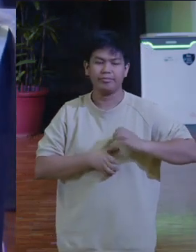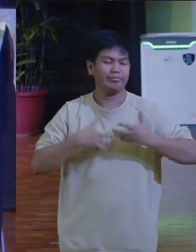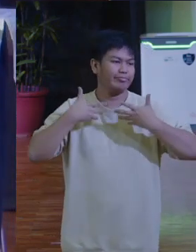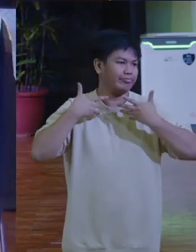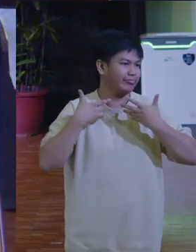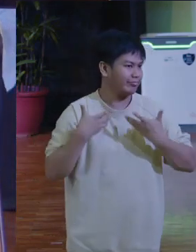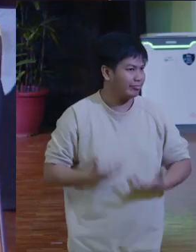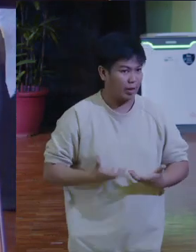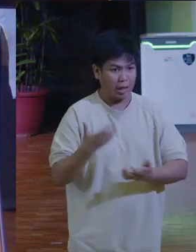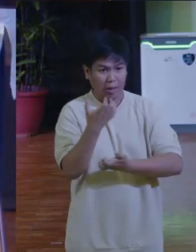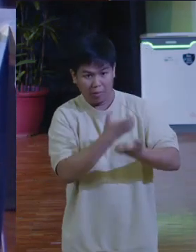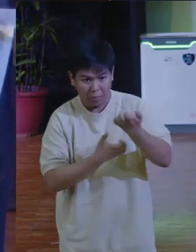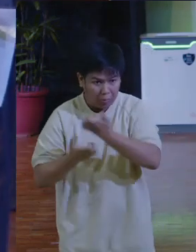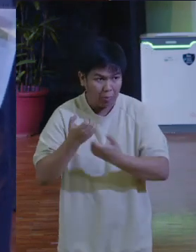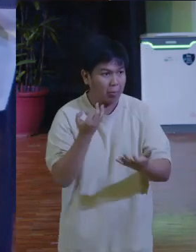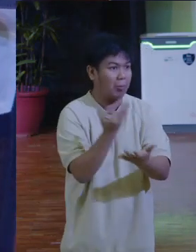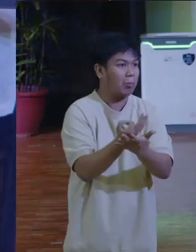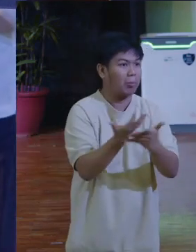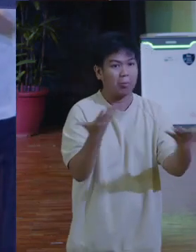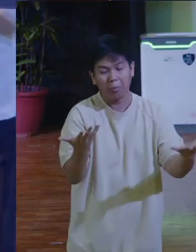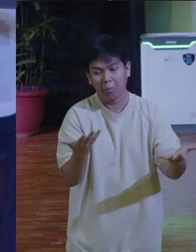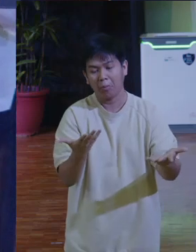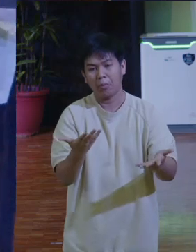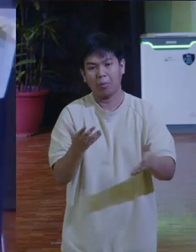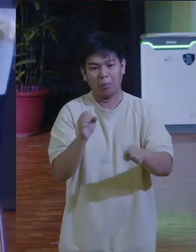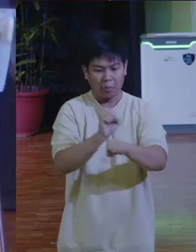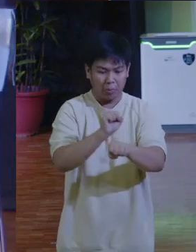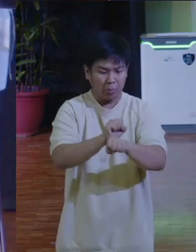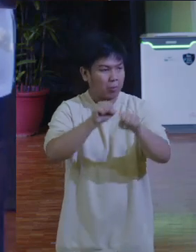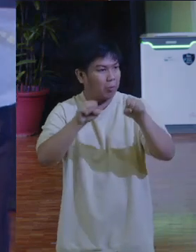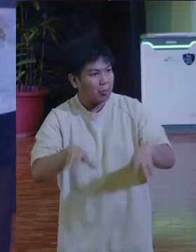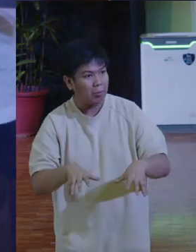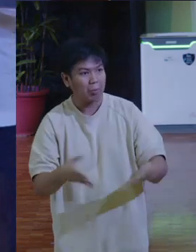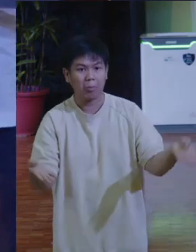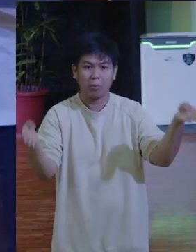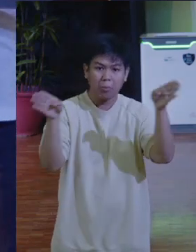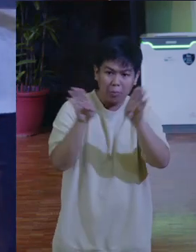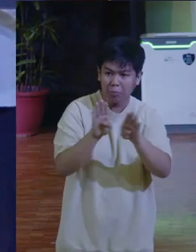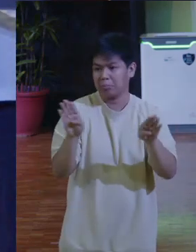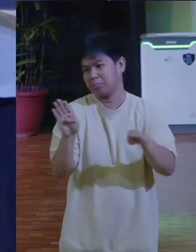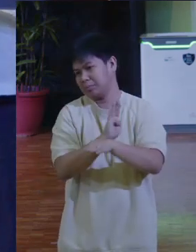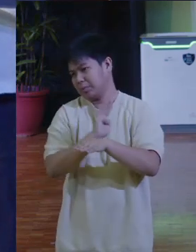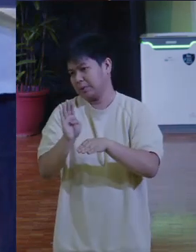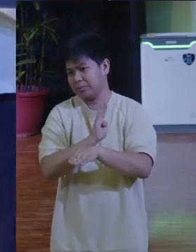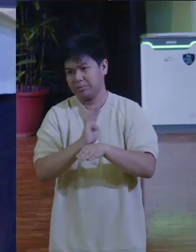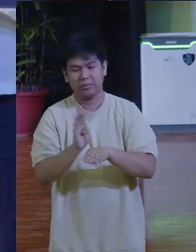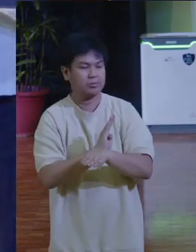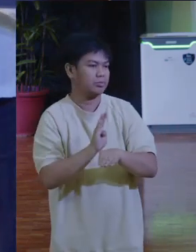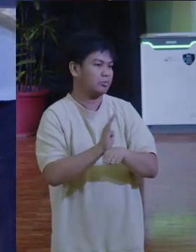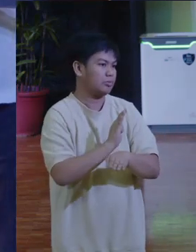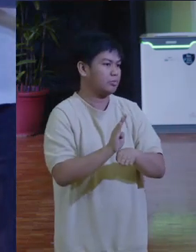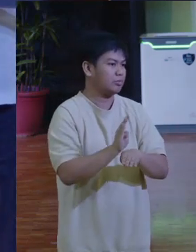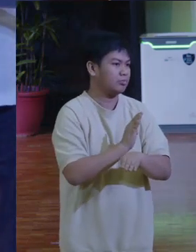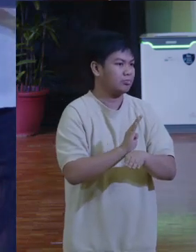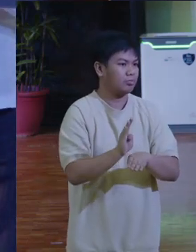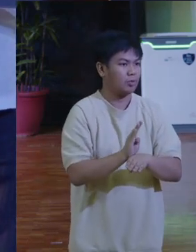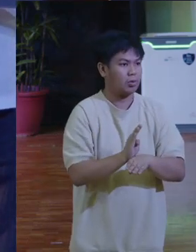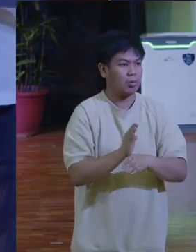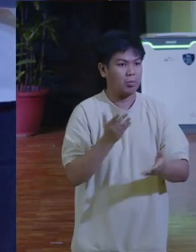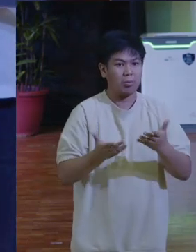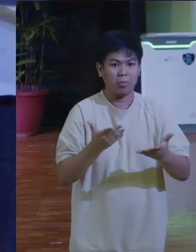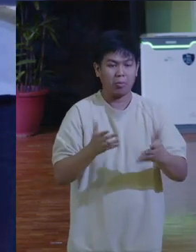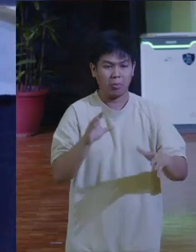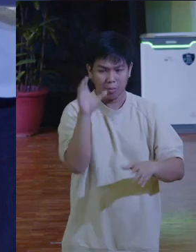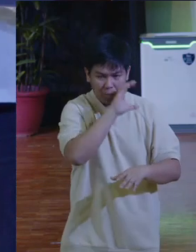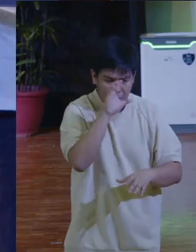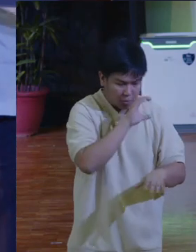masamang ekonomiya o masamang negosyo o di kaya nagsara na negosyo o di kaya ay nawalan ng hanap